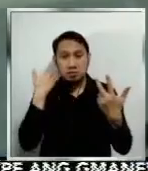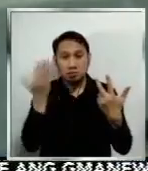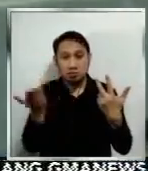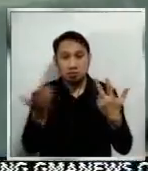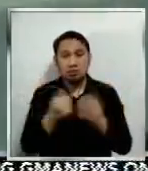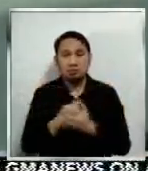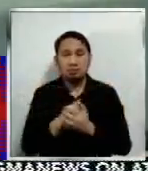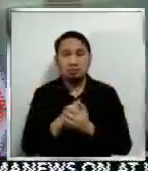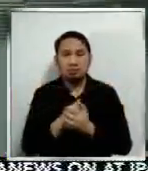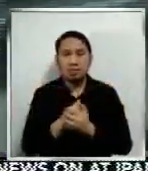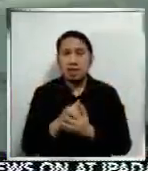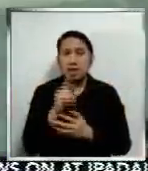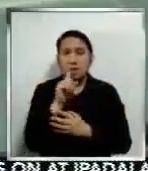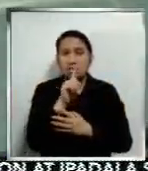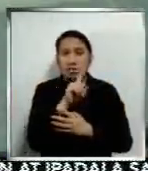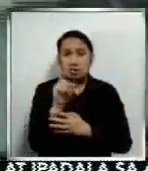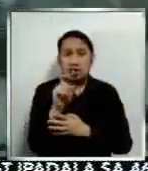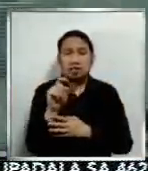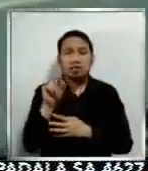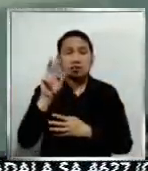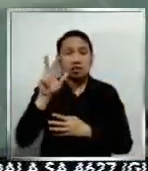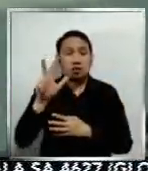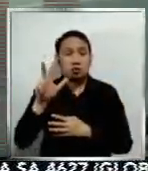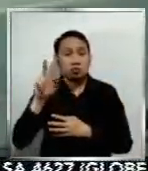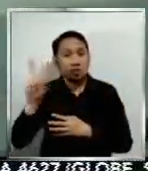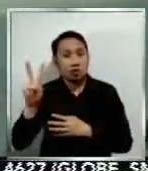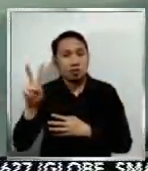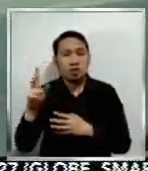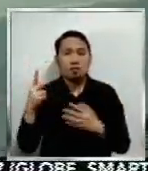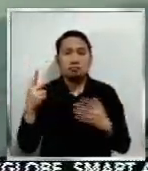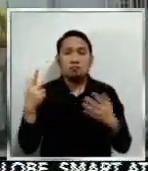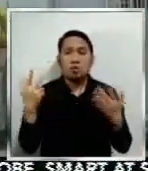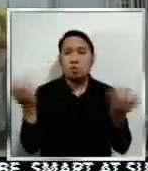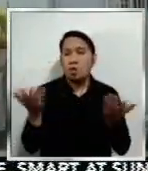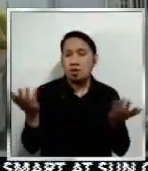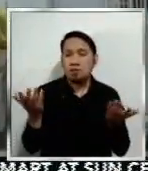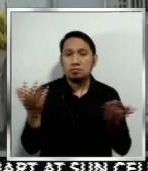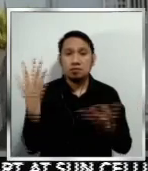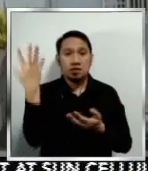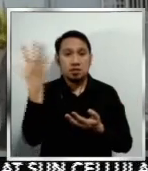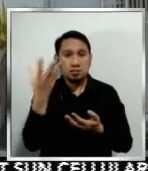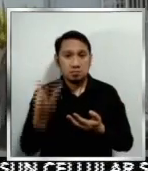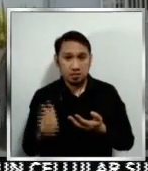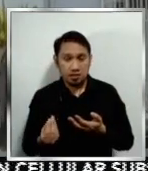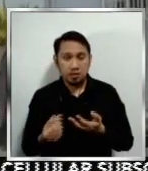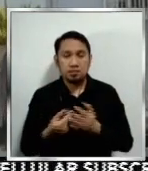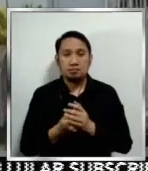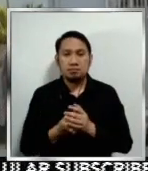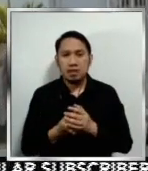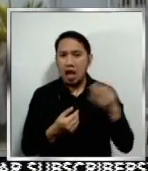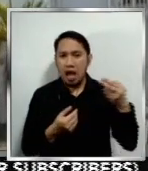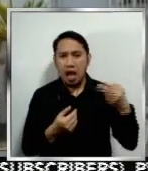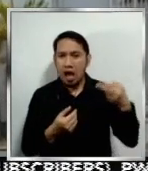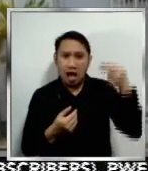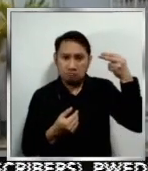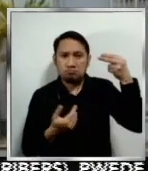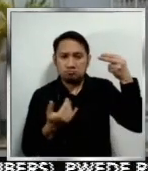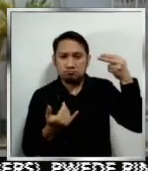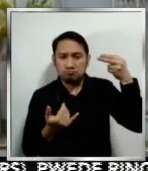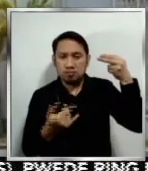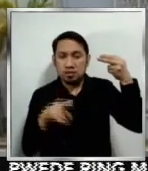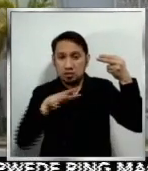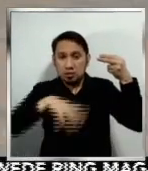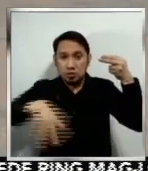sa 132 ang may COVID-19 sa Batangas City, pinakamataas na bilang sa buong lalawigan